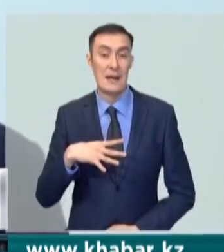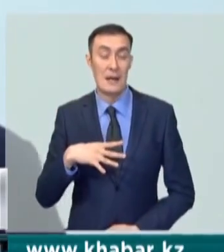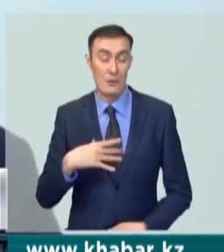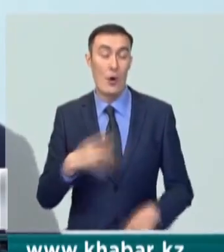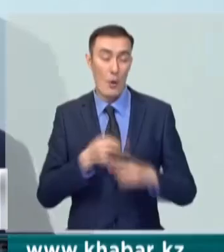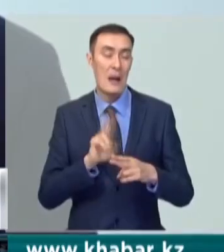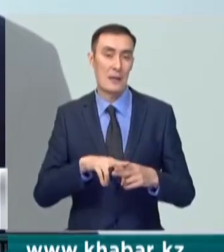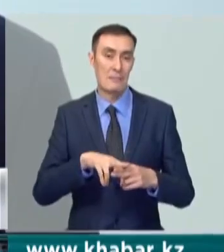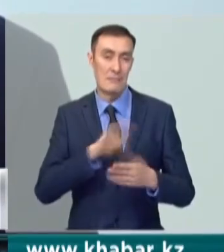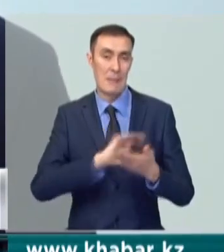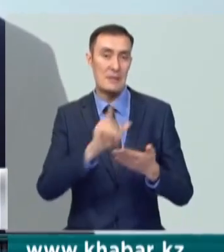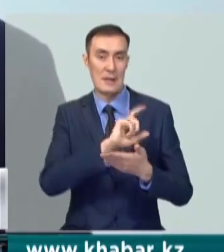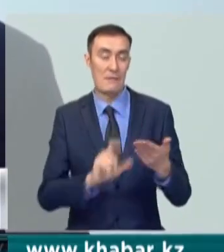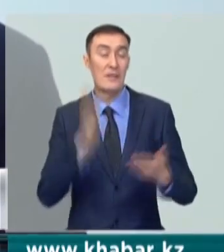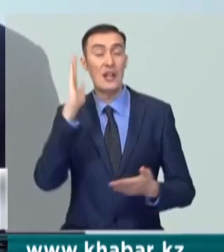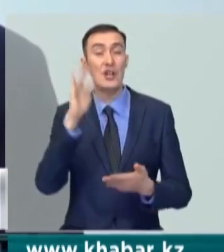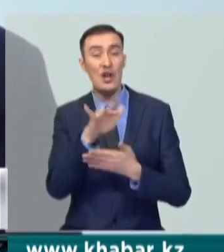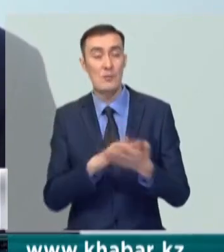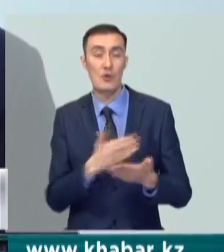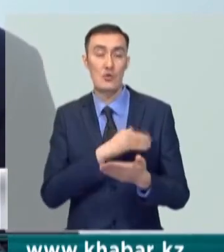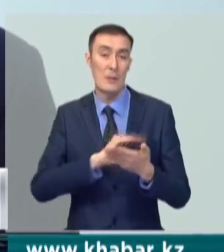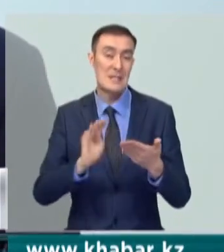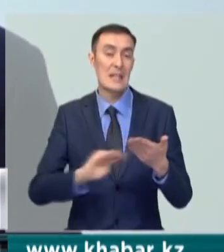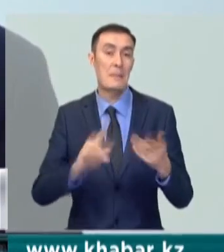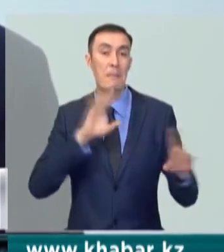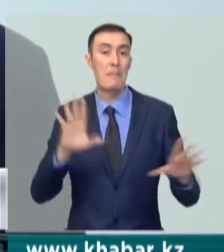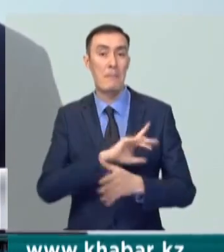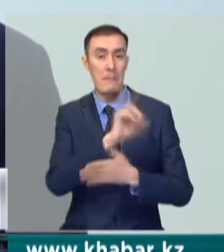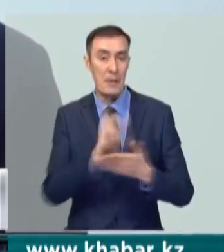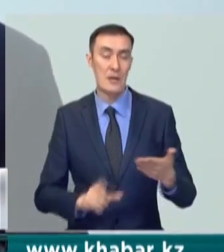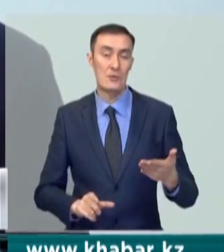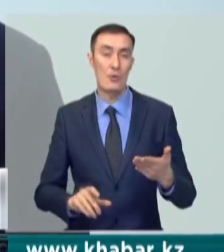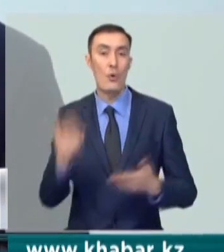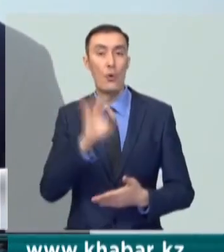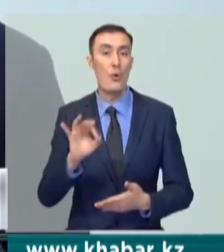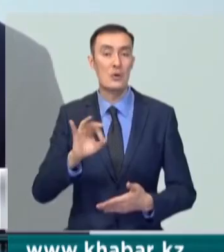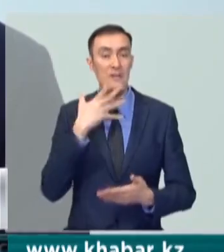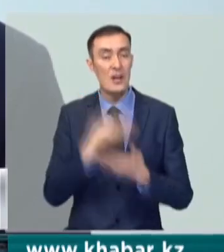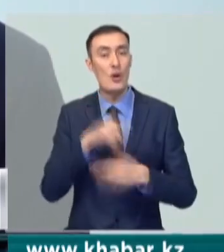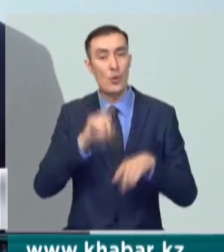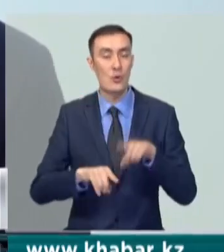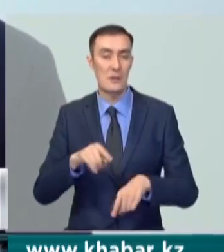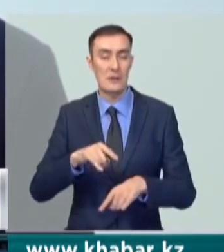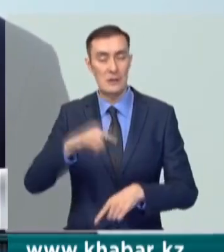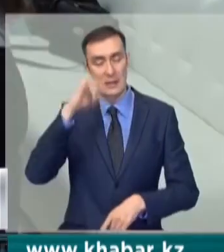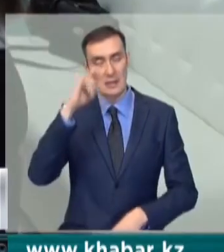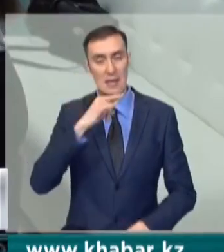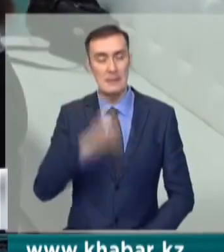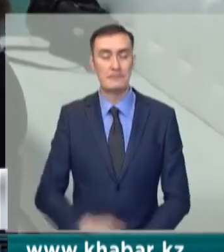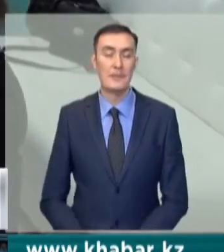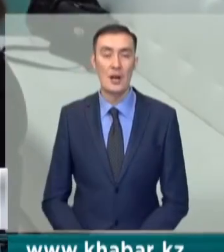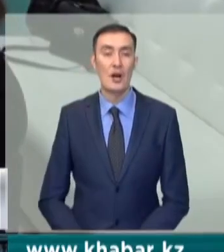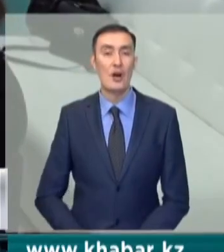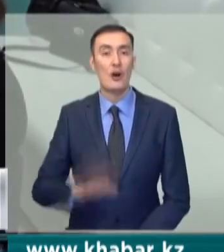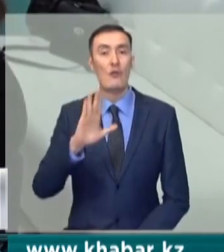Вот об этом написал песню. Хочу в дальнейшем написать песню про Казахстан, про свою страну, родину.